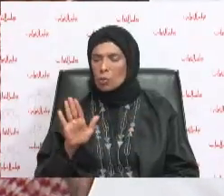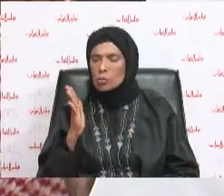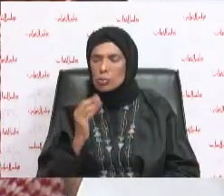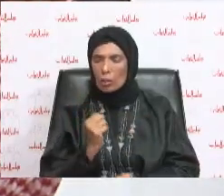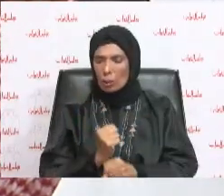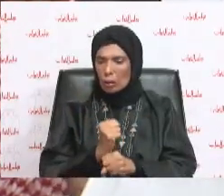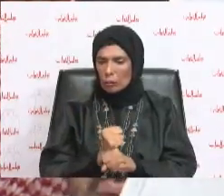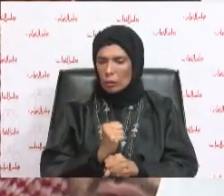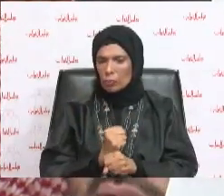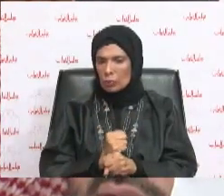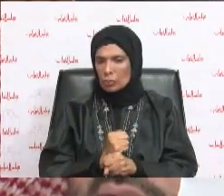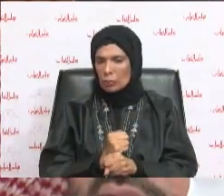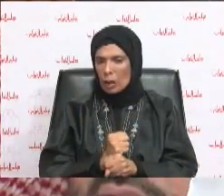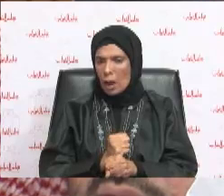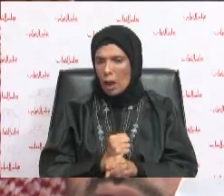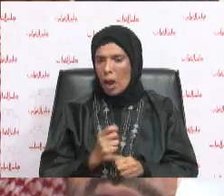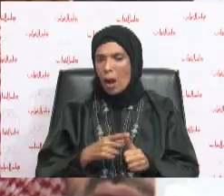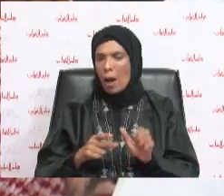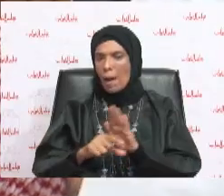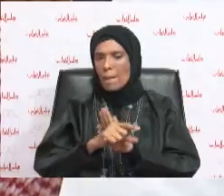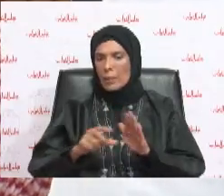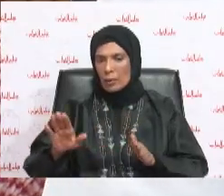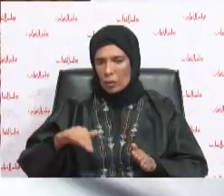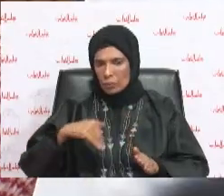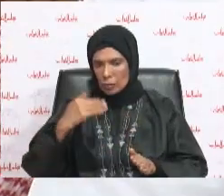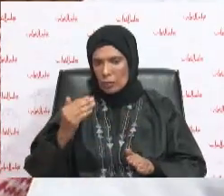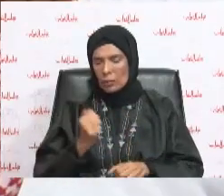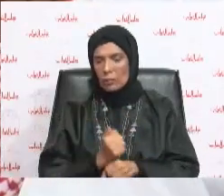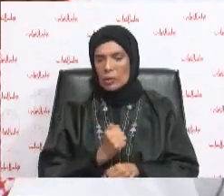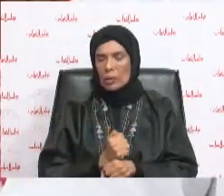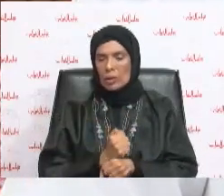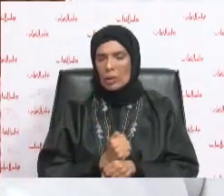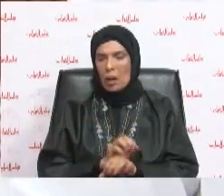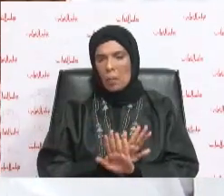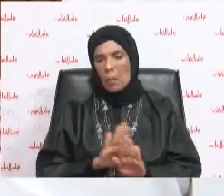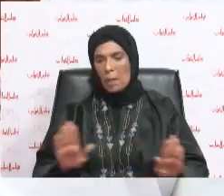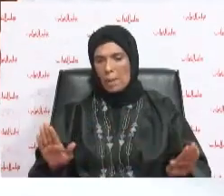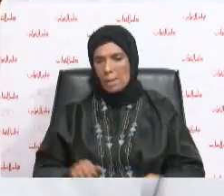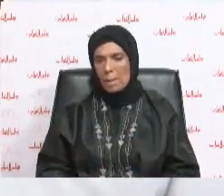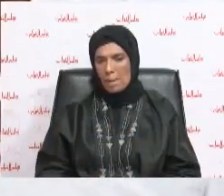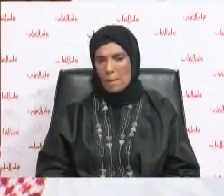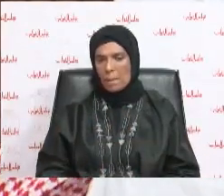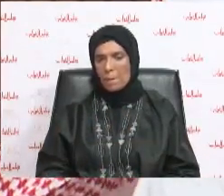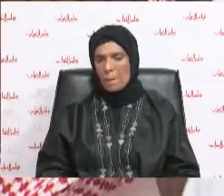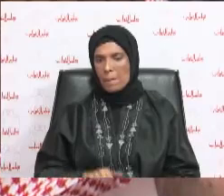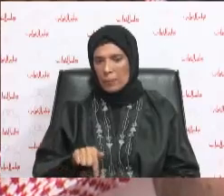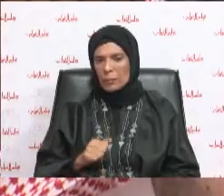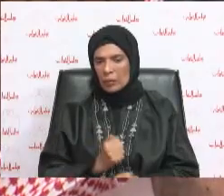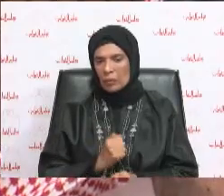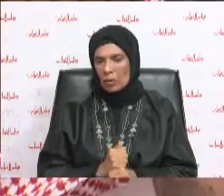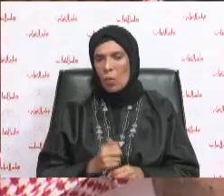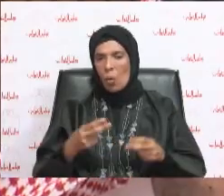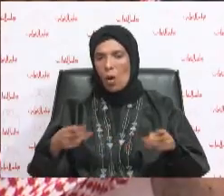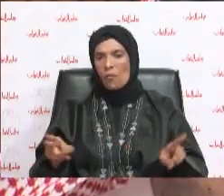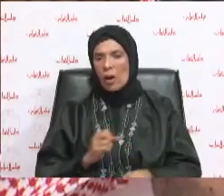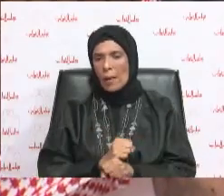الرئيس؟ حطت أول بند الرجوع للعمل للنواب، كأنه قاعد تقول لكم احنا نرجعكم الحين للعمل بس وافقوا على